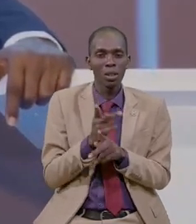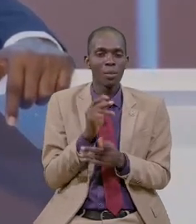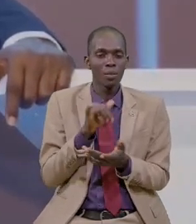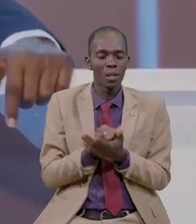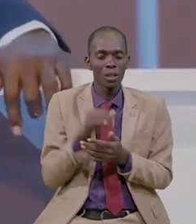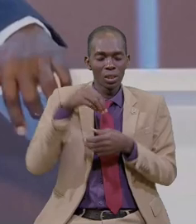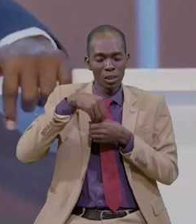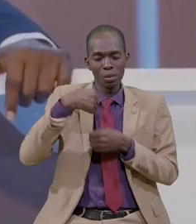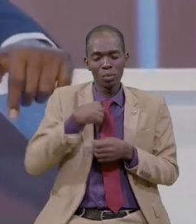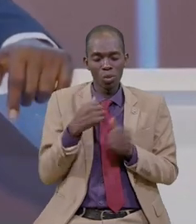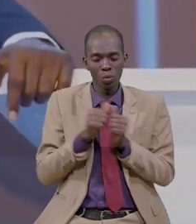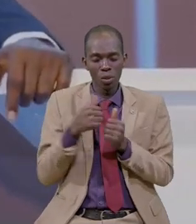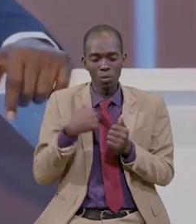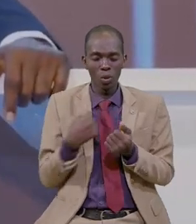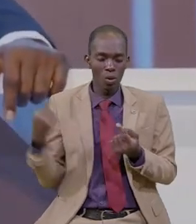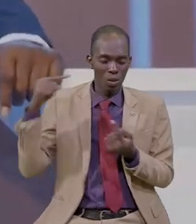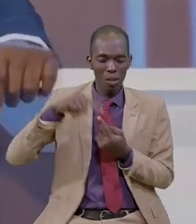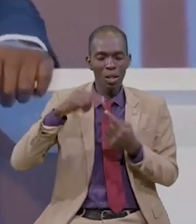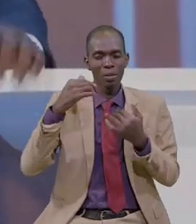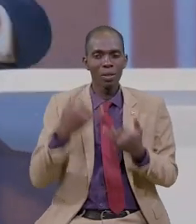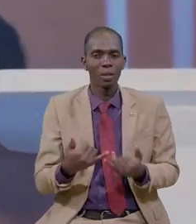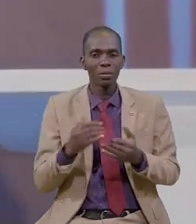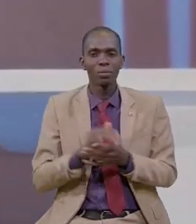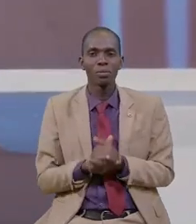Avec moi, jusqu'à présent.